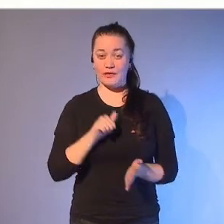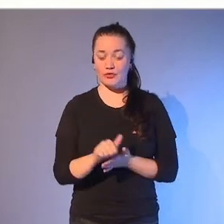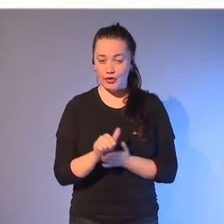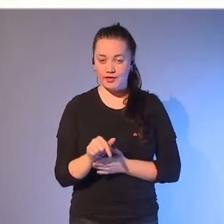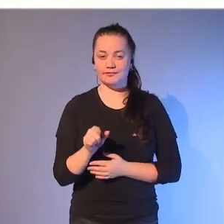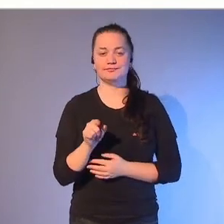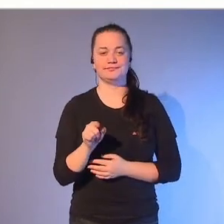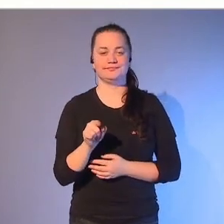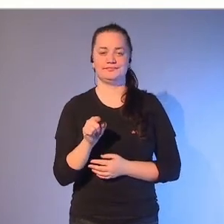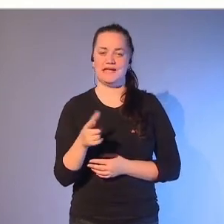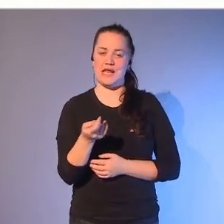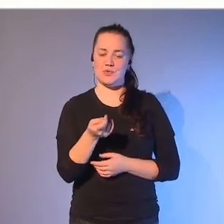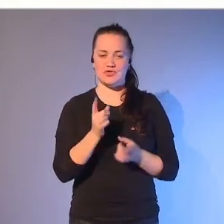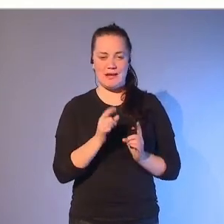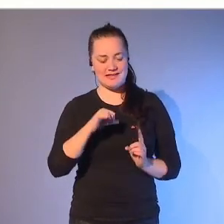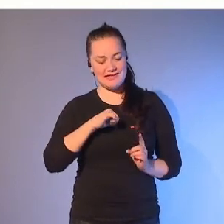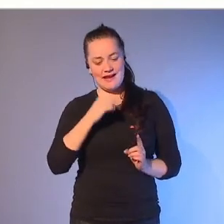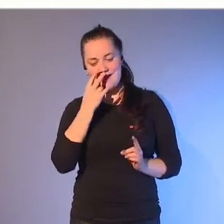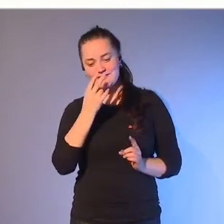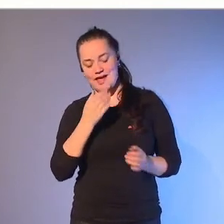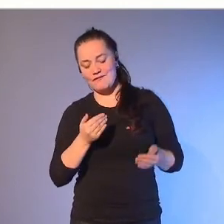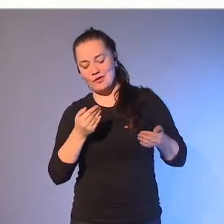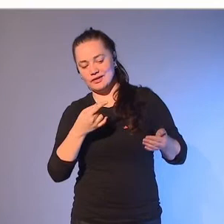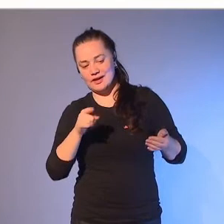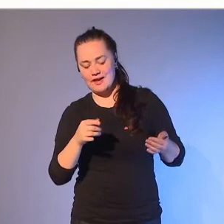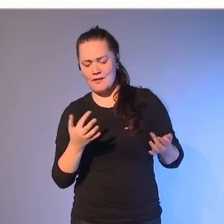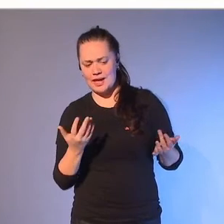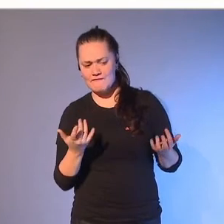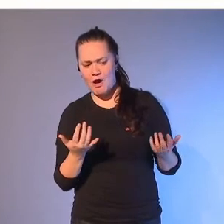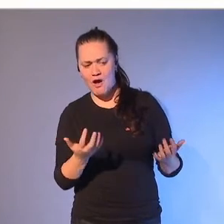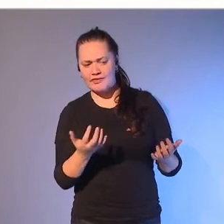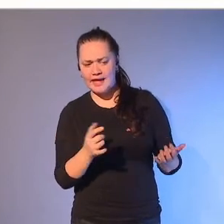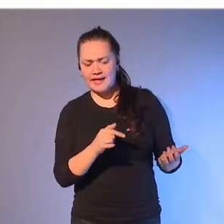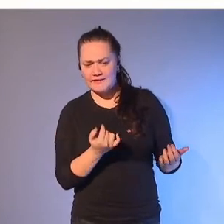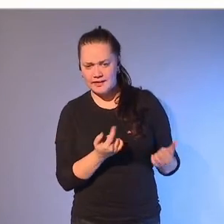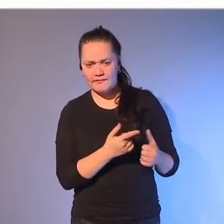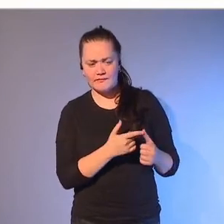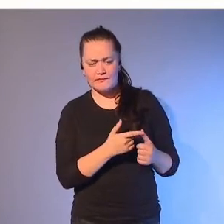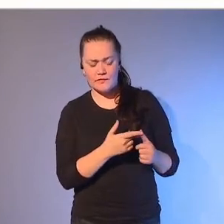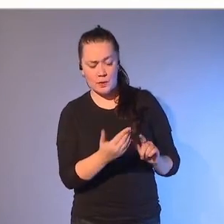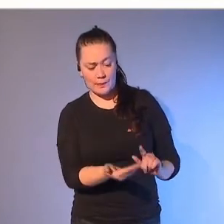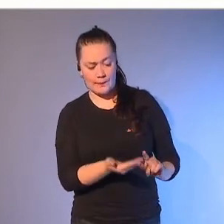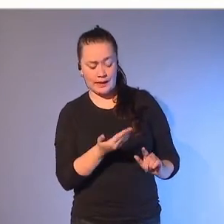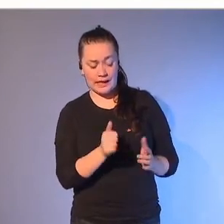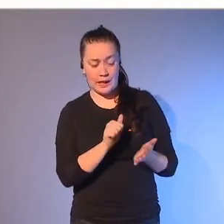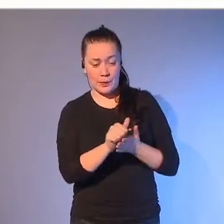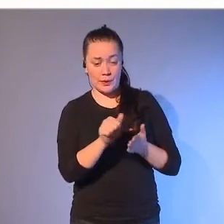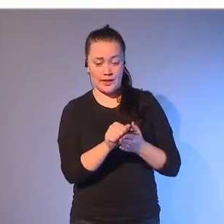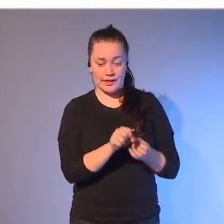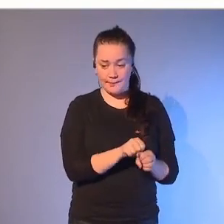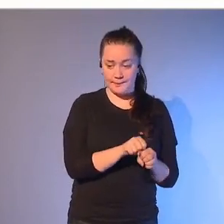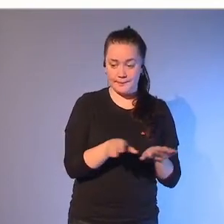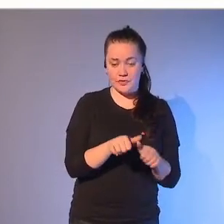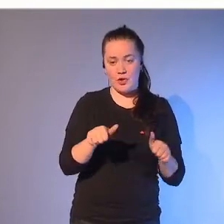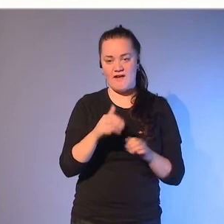så er det noe som læreren kan se i forhold til hva trengs det for å bringe dette uttrykket til en større